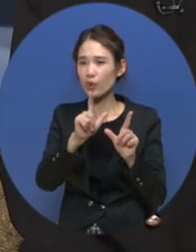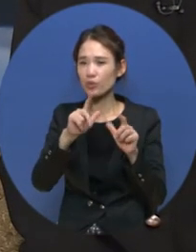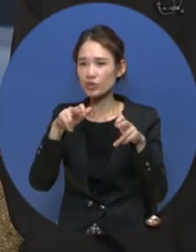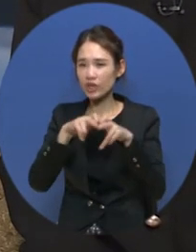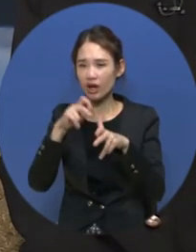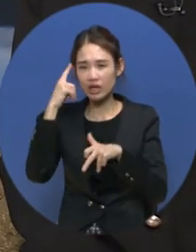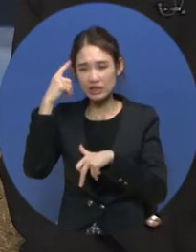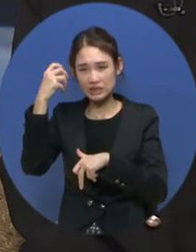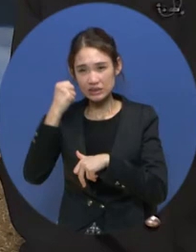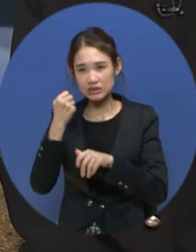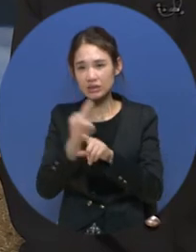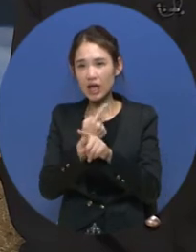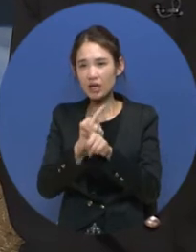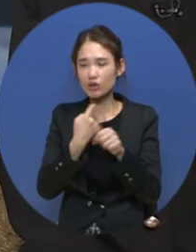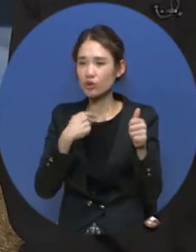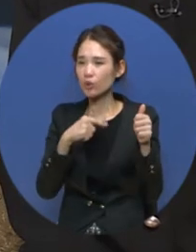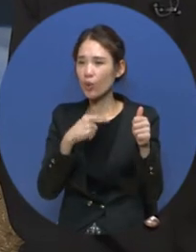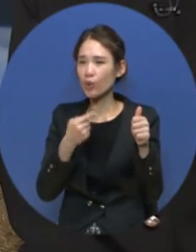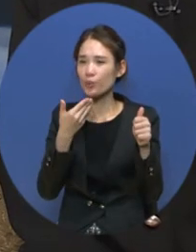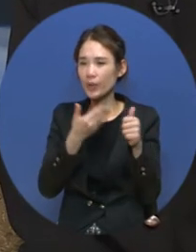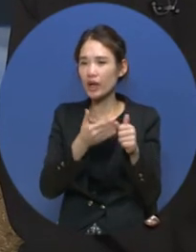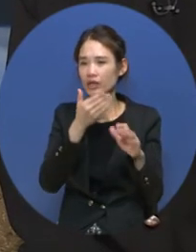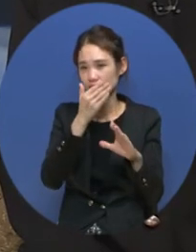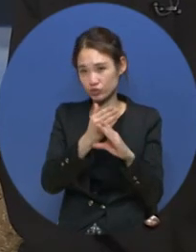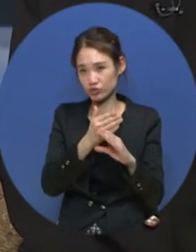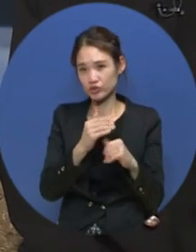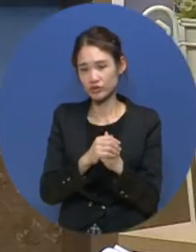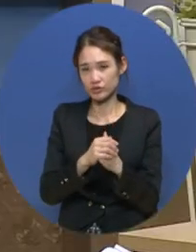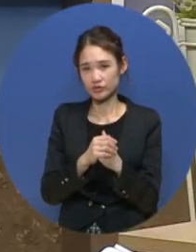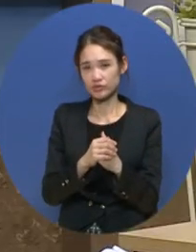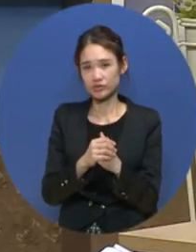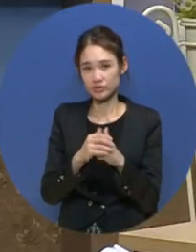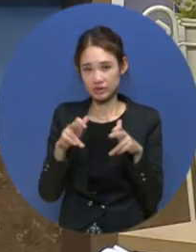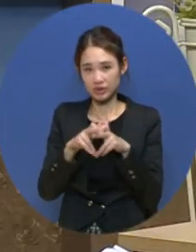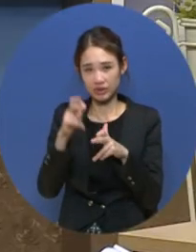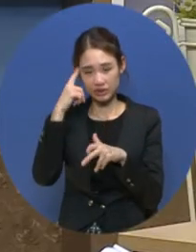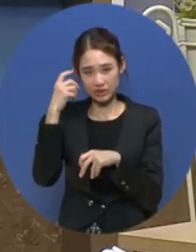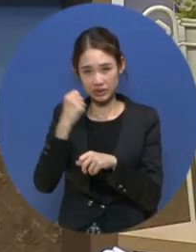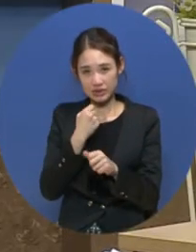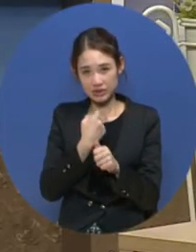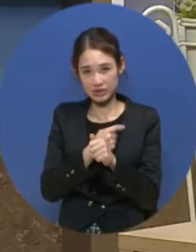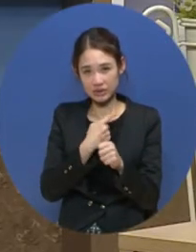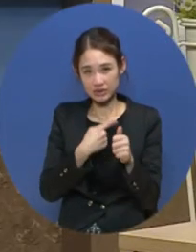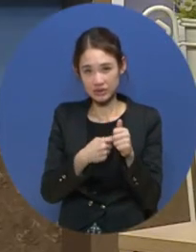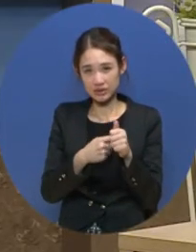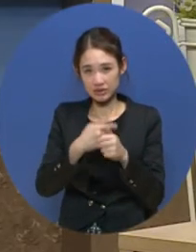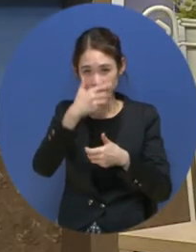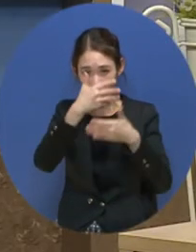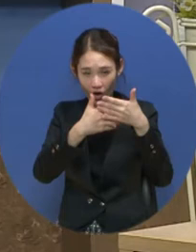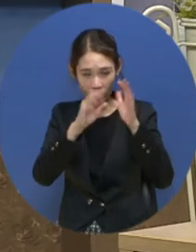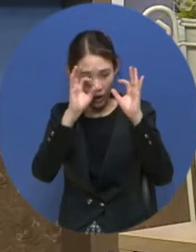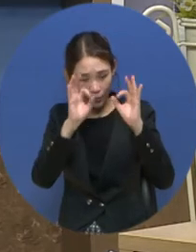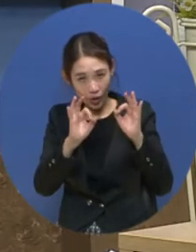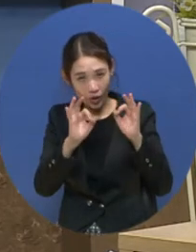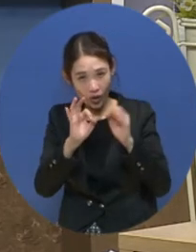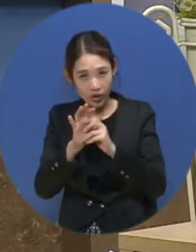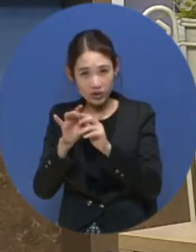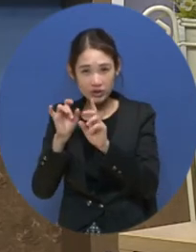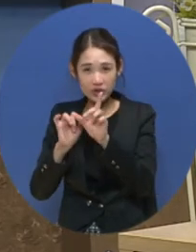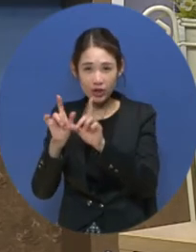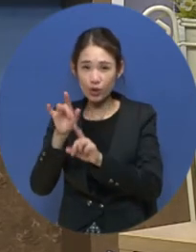개선 교육을 받고 있다고 보시면 됩니다. 아, 예. 그러니까 장애인식 개선 교육은 주로 그 영상 시청이라든지 이렇게